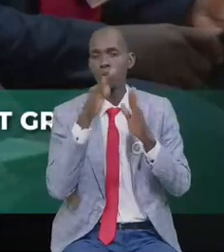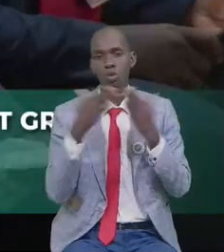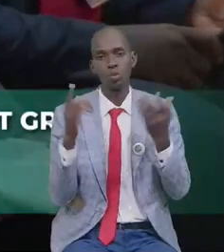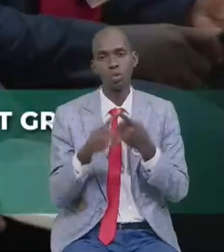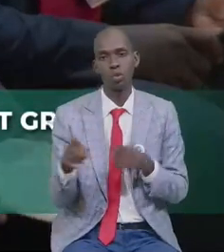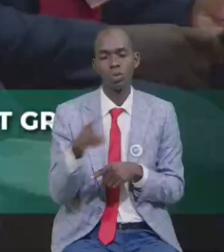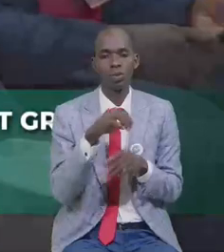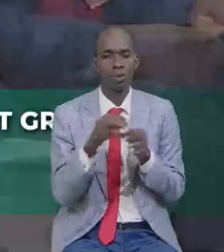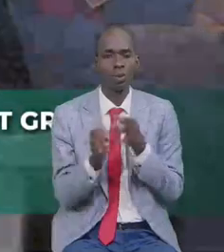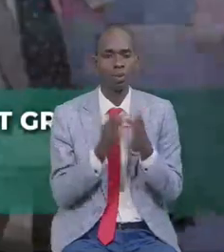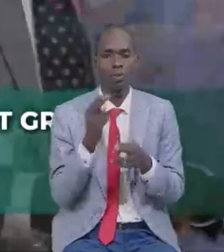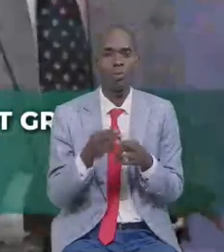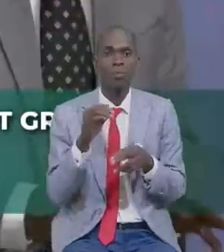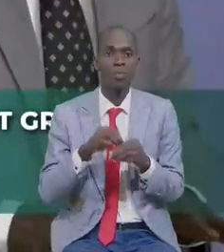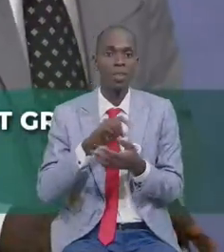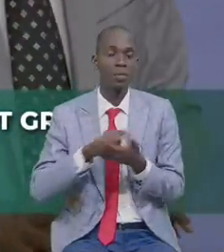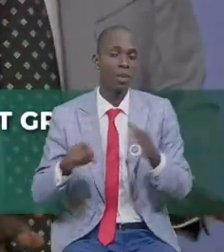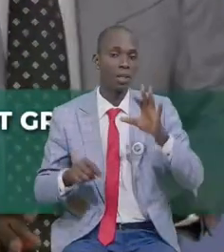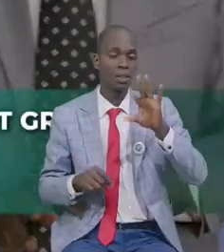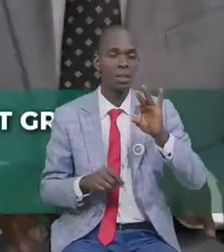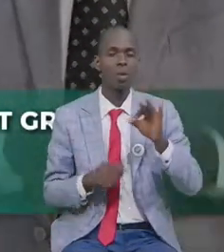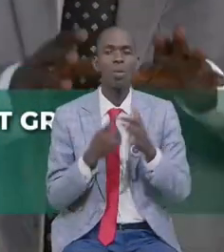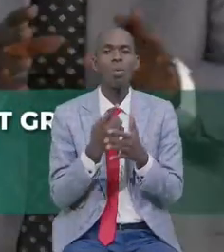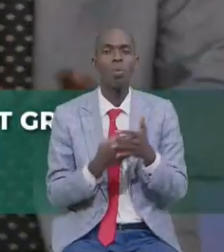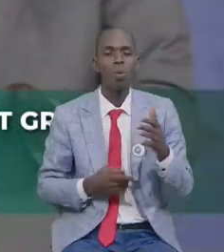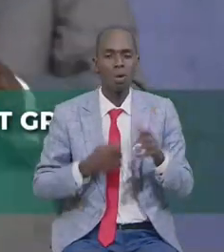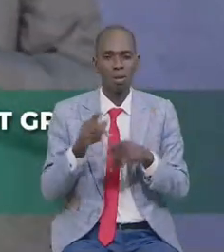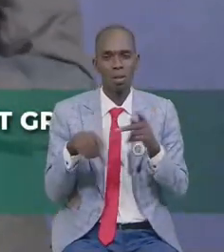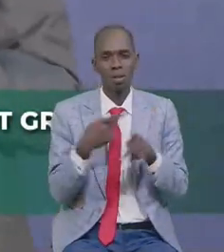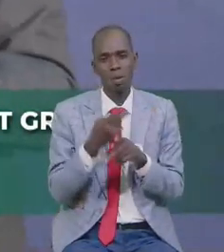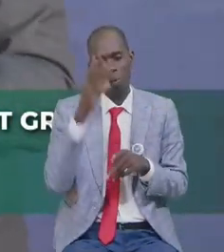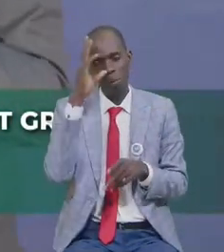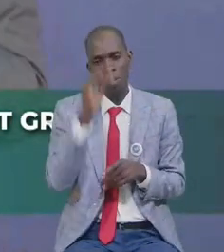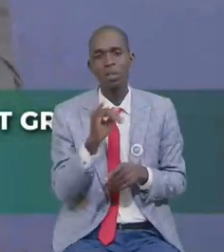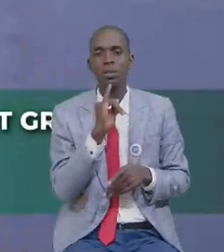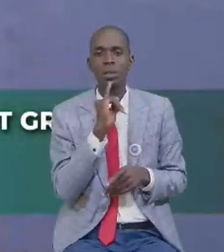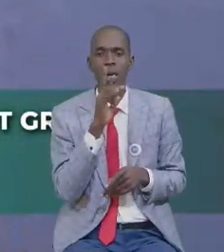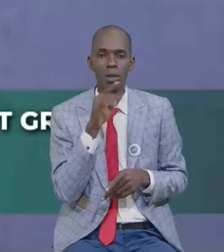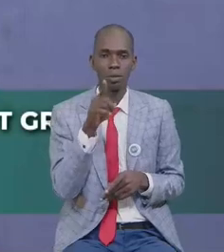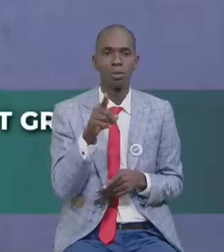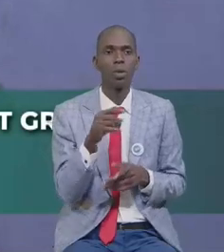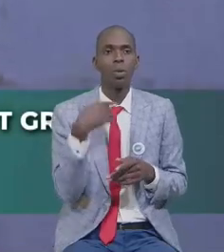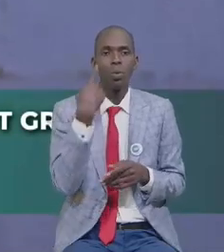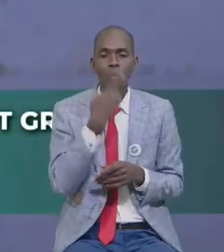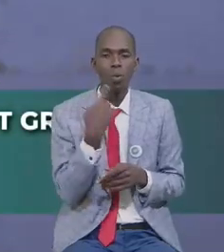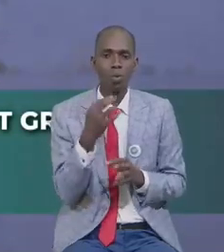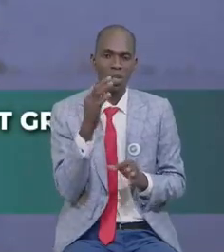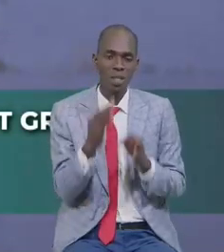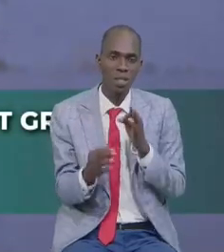dit, verset 9, lequel de vous donnera une pierre à son